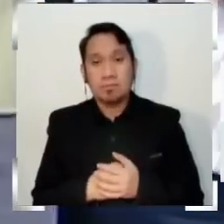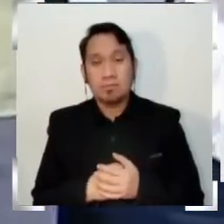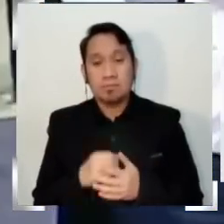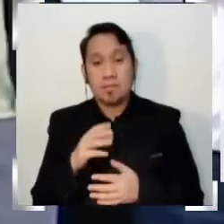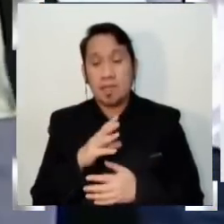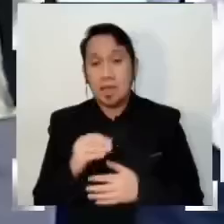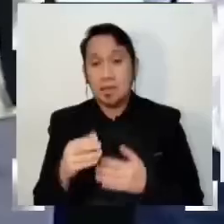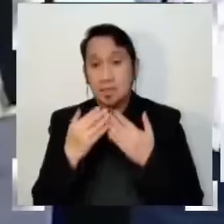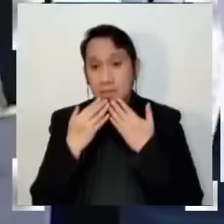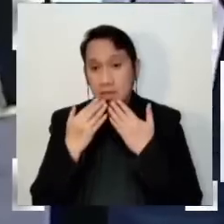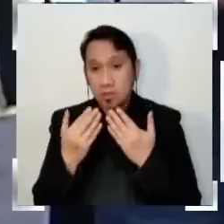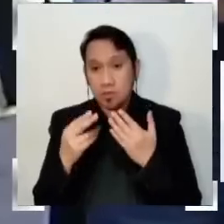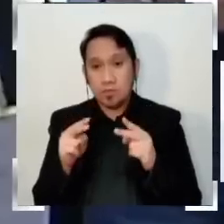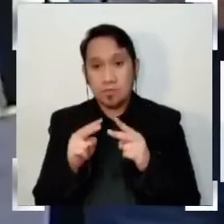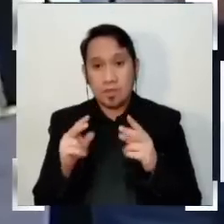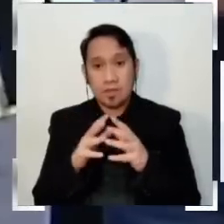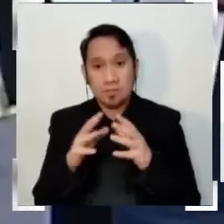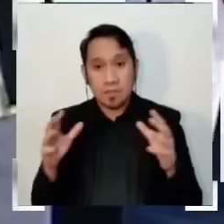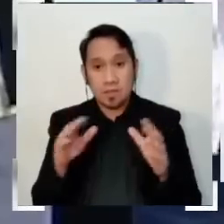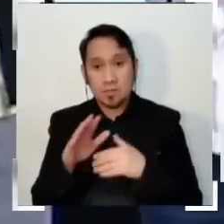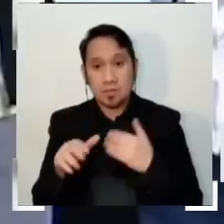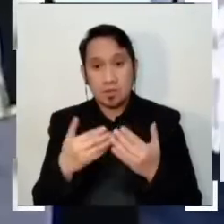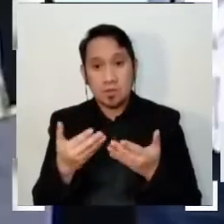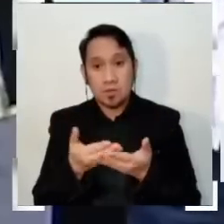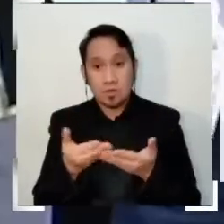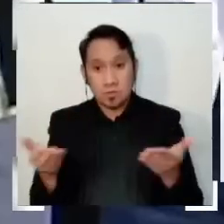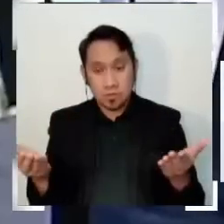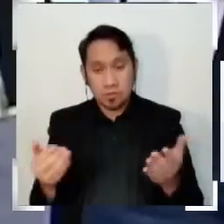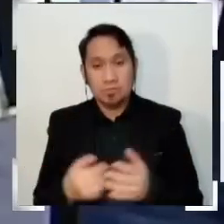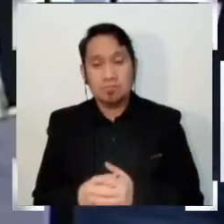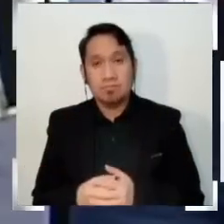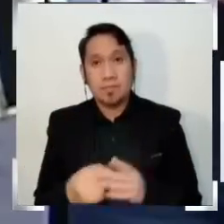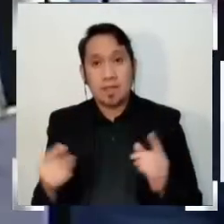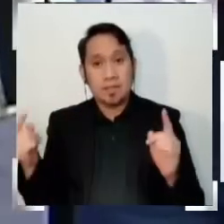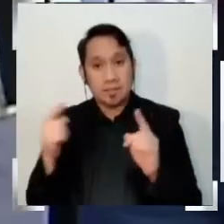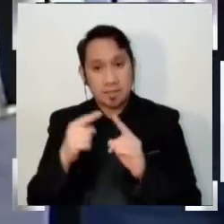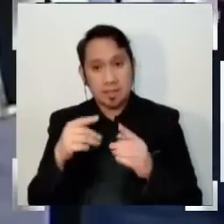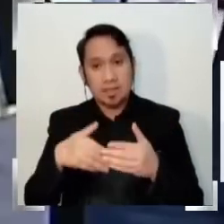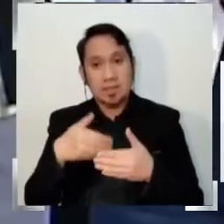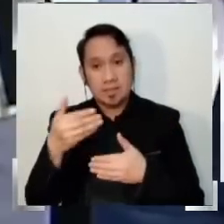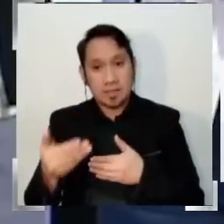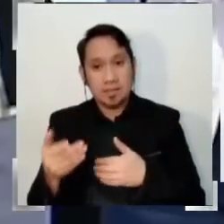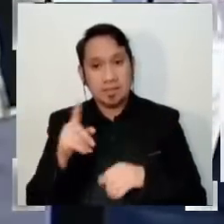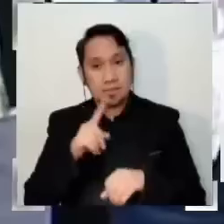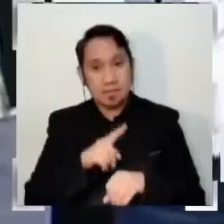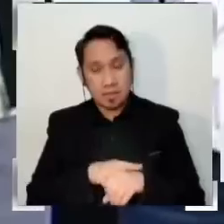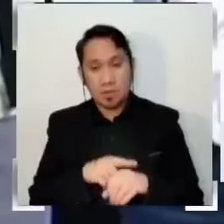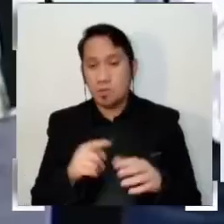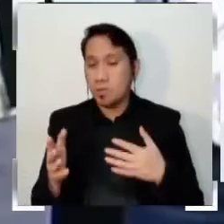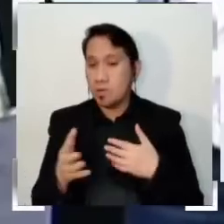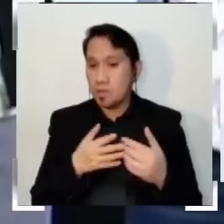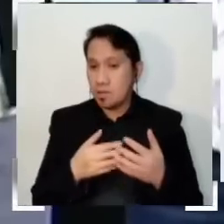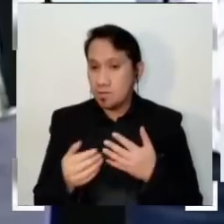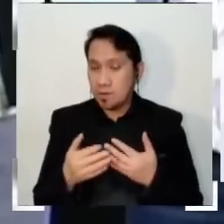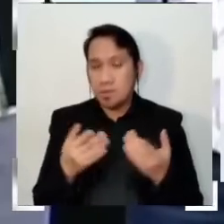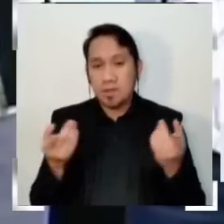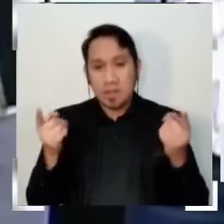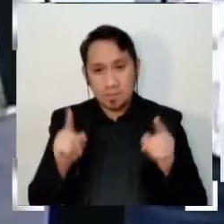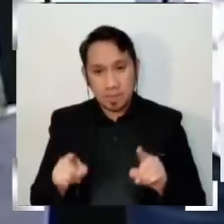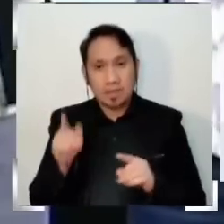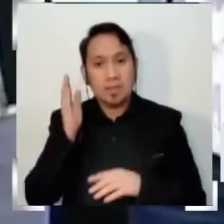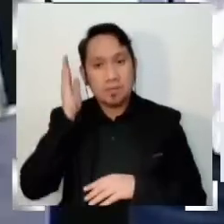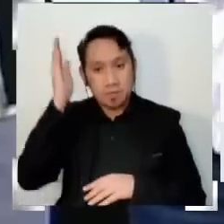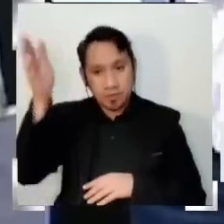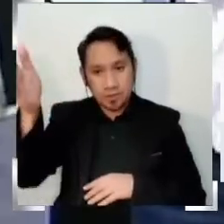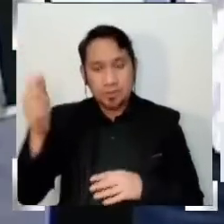lahat. Hanggang sa muli, saan man kami dalhin ng tadhana,